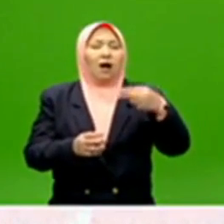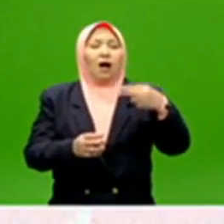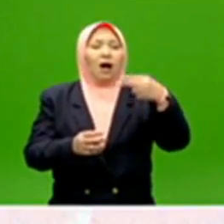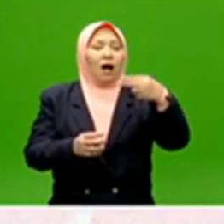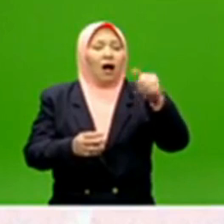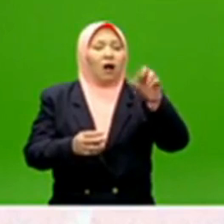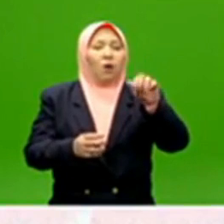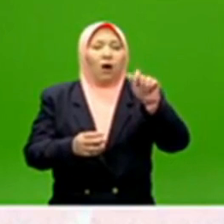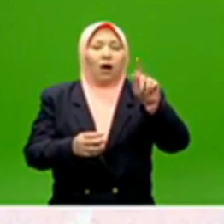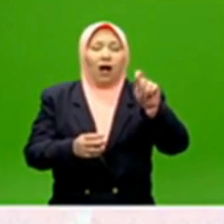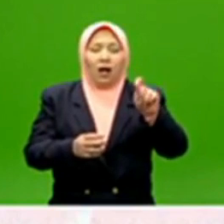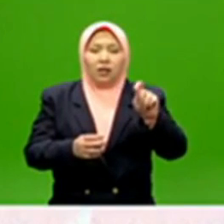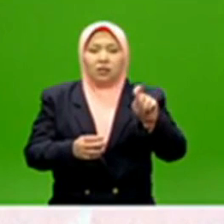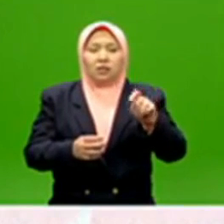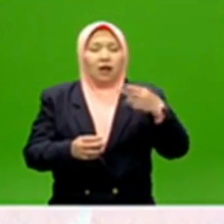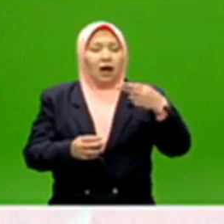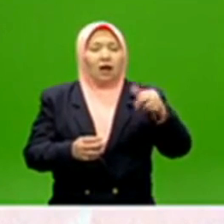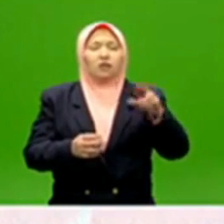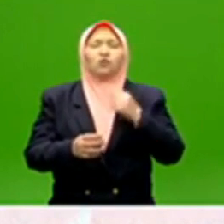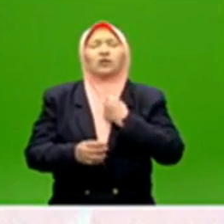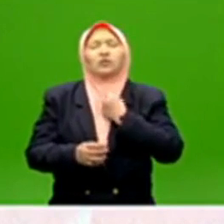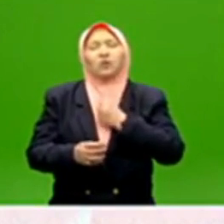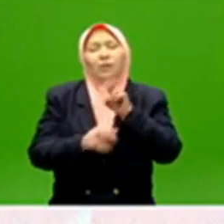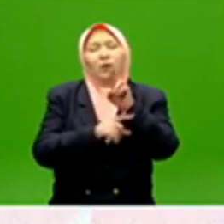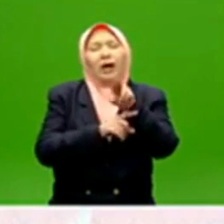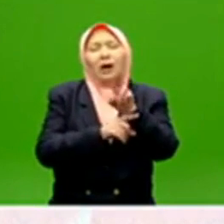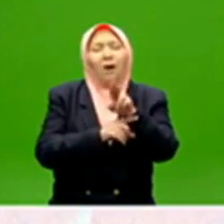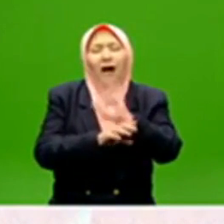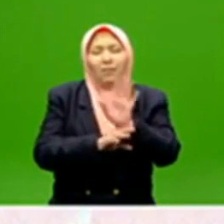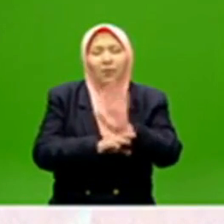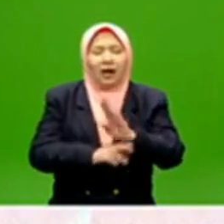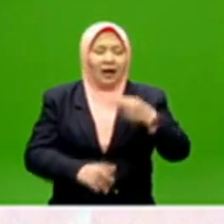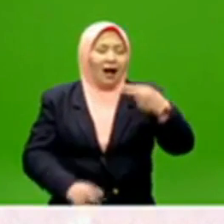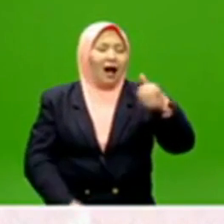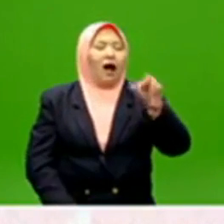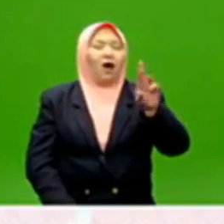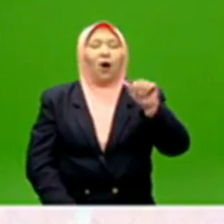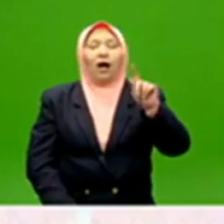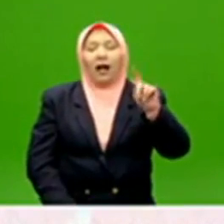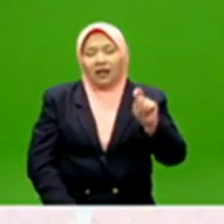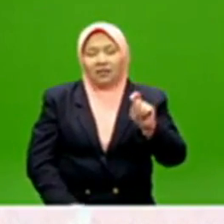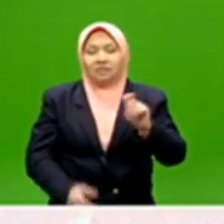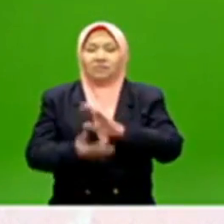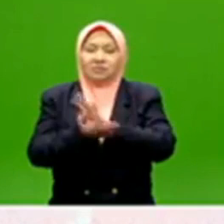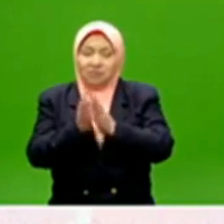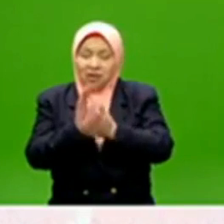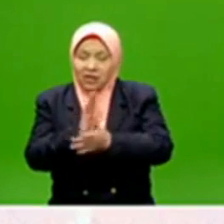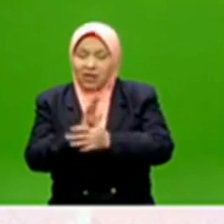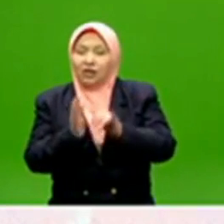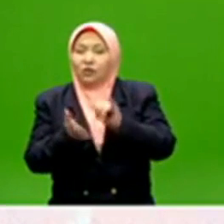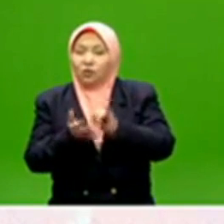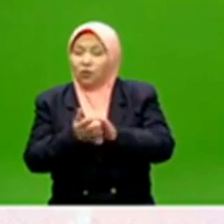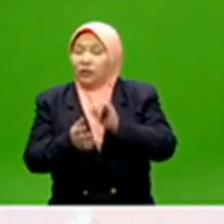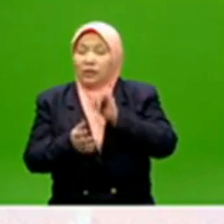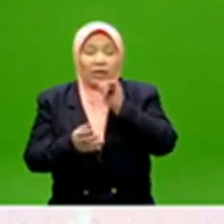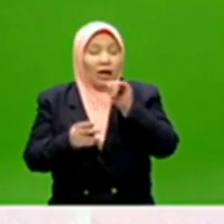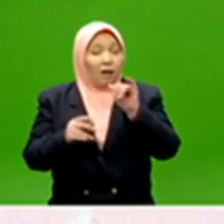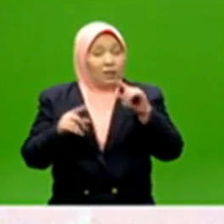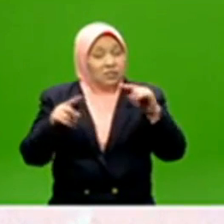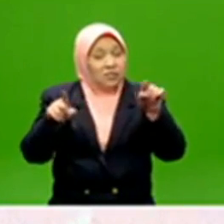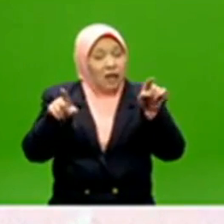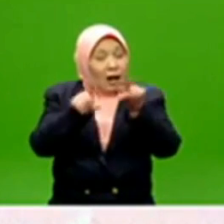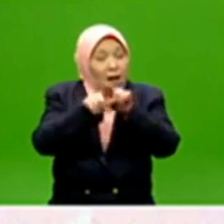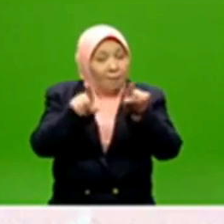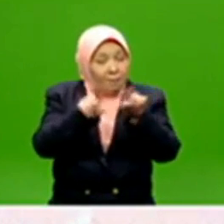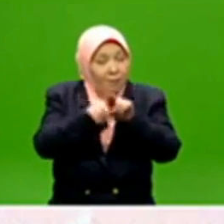akhsanta sesuai dan Oke contoh ya tidak menyambungkan ekadharma